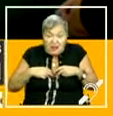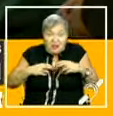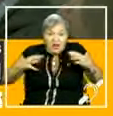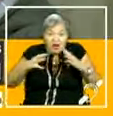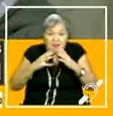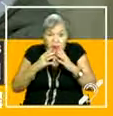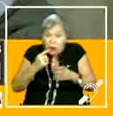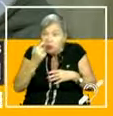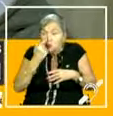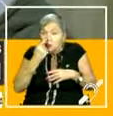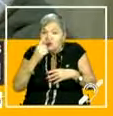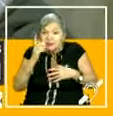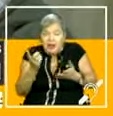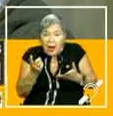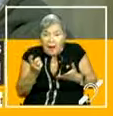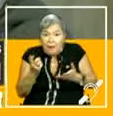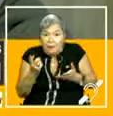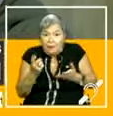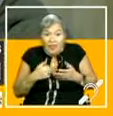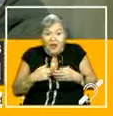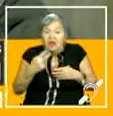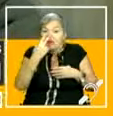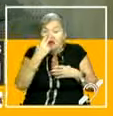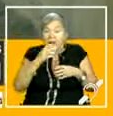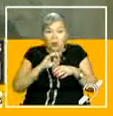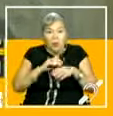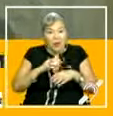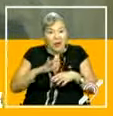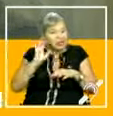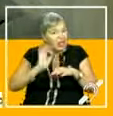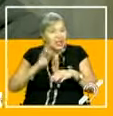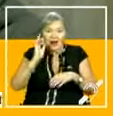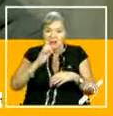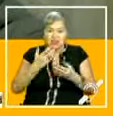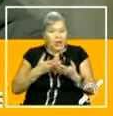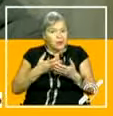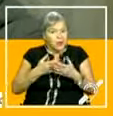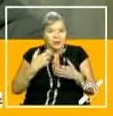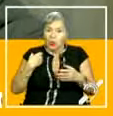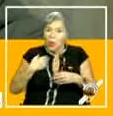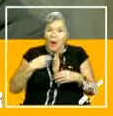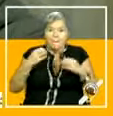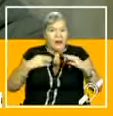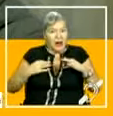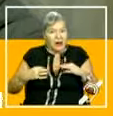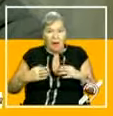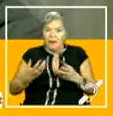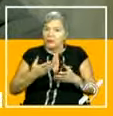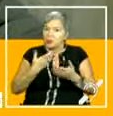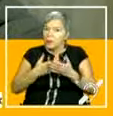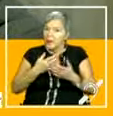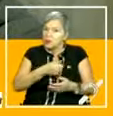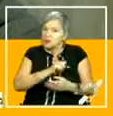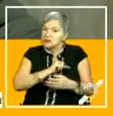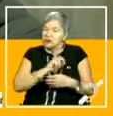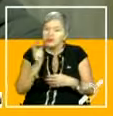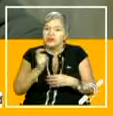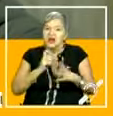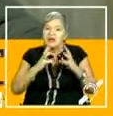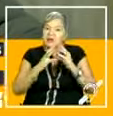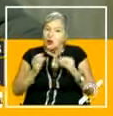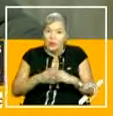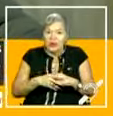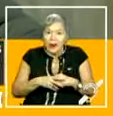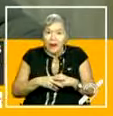săgeție lui Putin. Asistăm la un moment stânjenitor pentru Parlament, pentru instituțiile din România. Aceste instituții